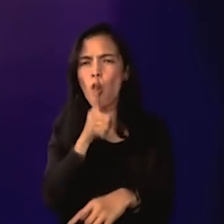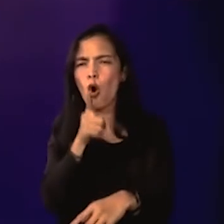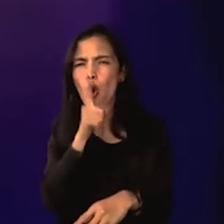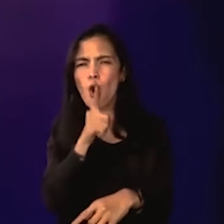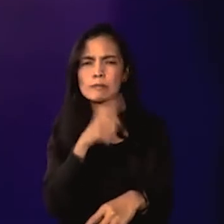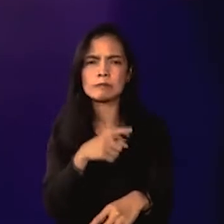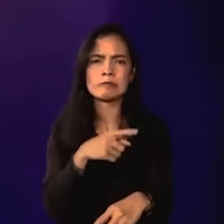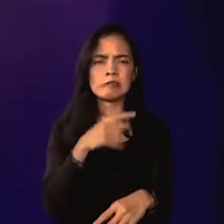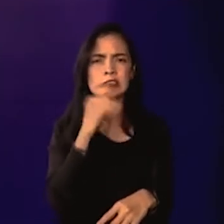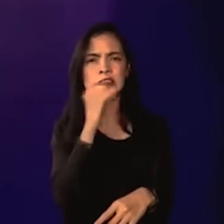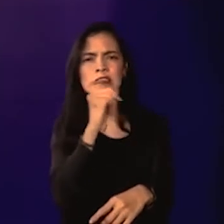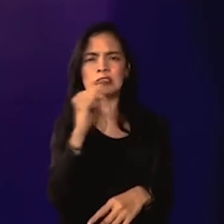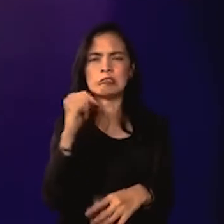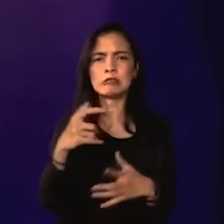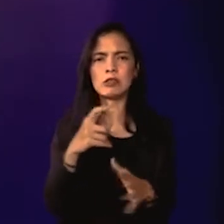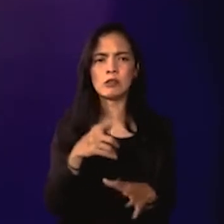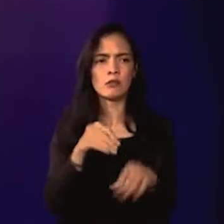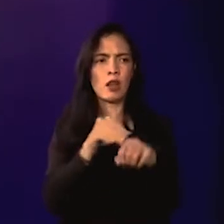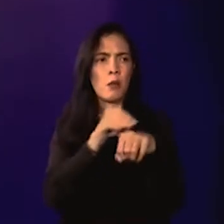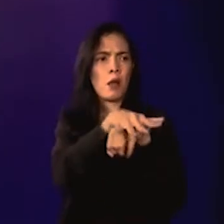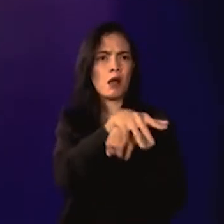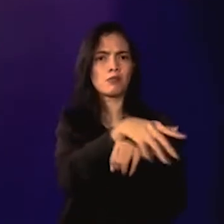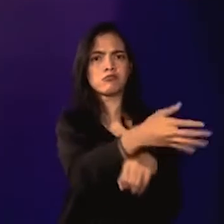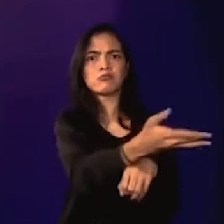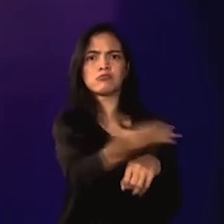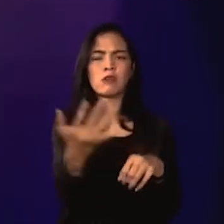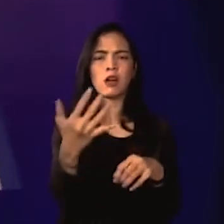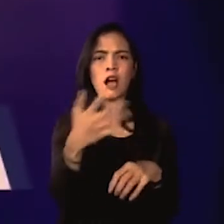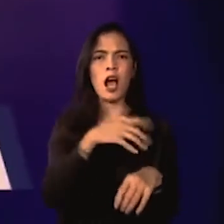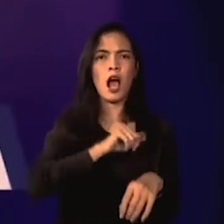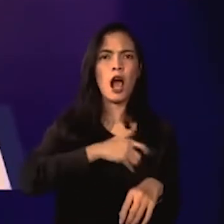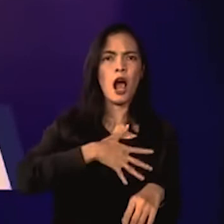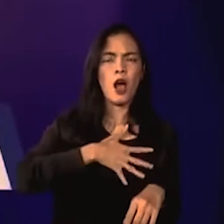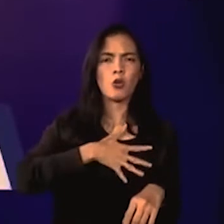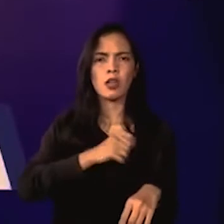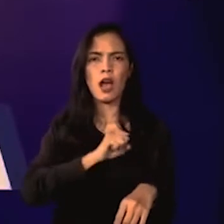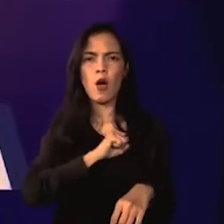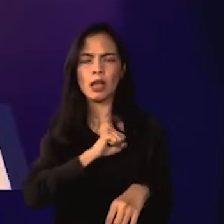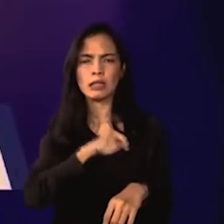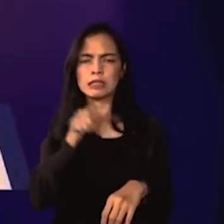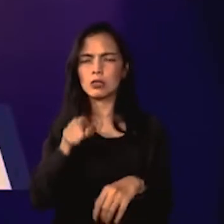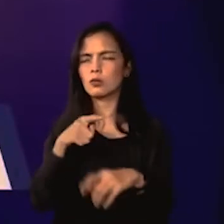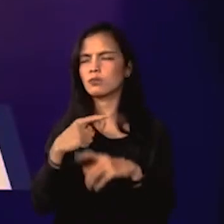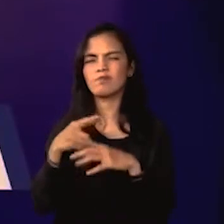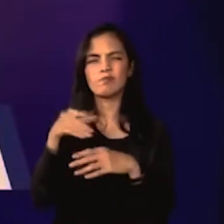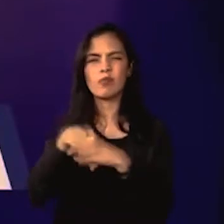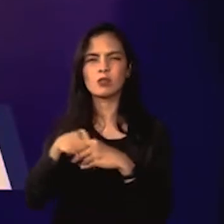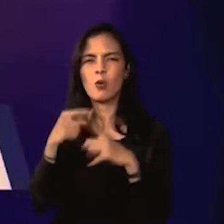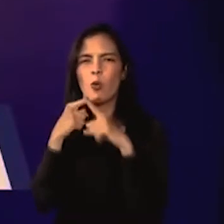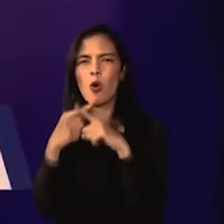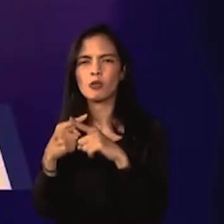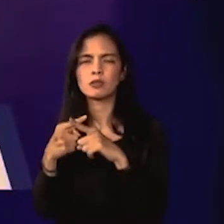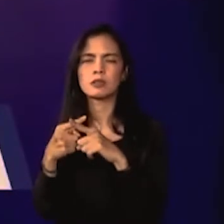yang membuat kita khawatir, takut untuk divaksin itu adalah hoax. Itu tidak benar, dan saya